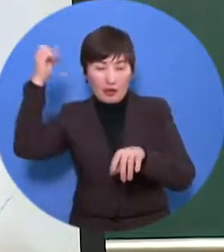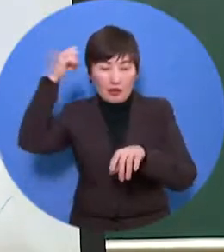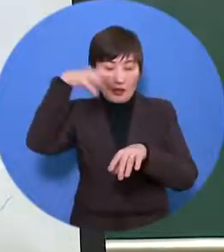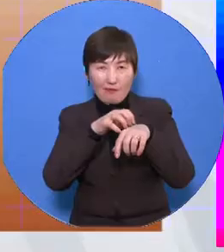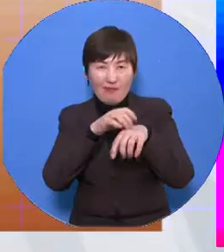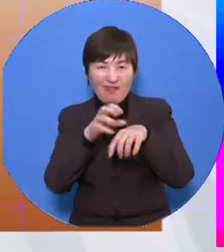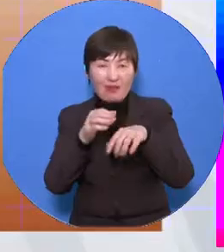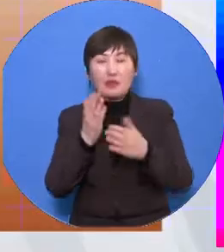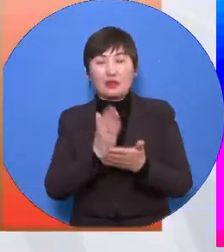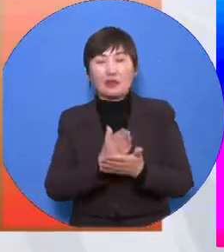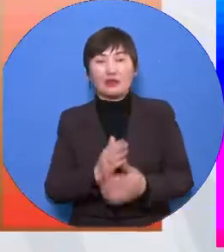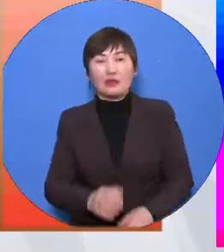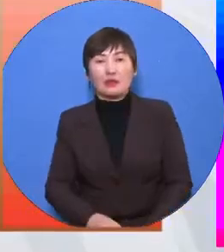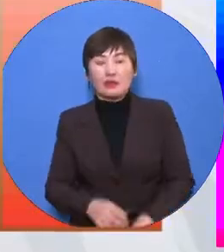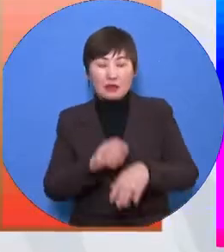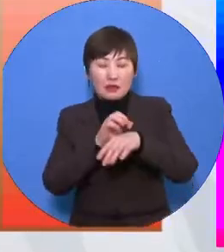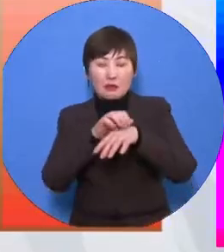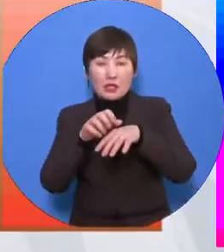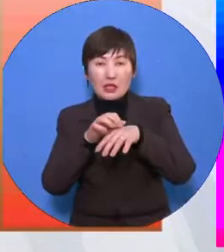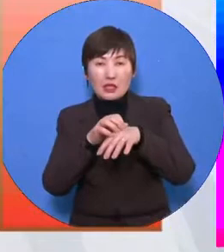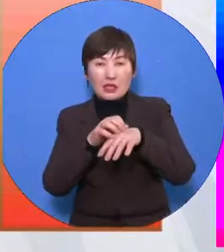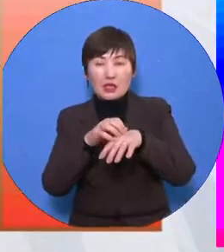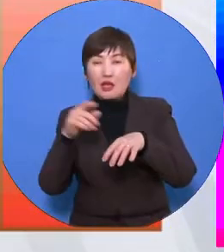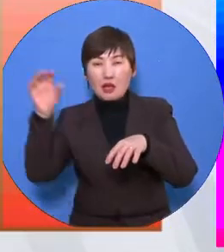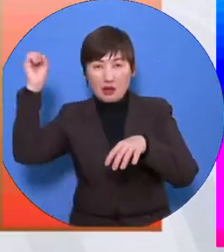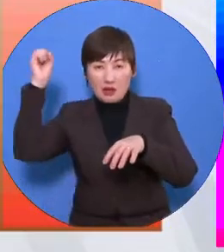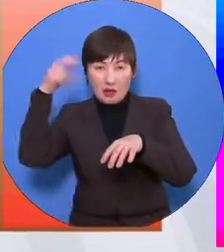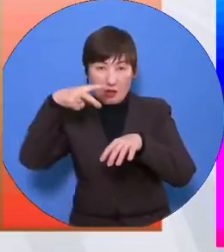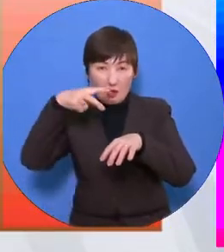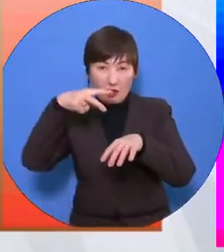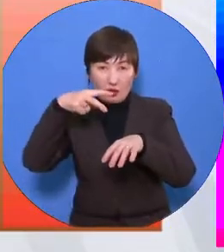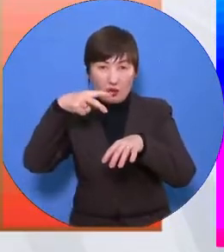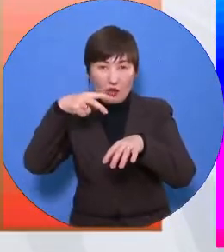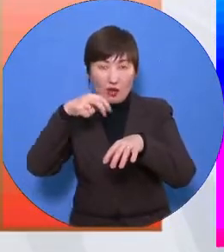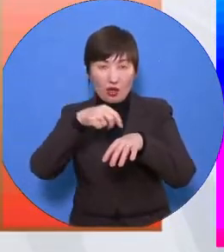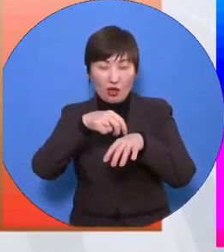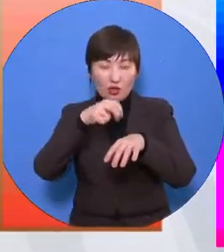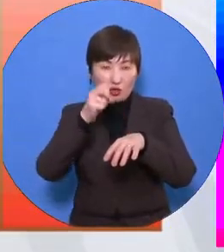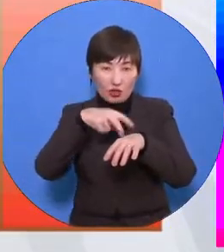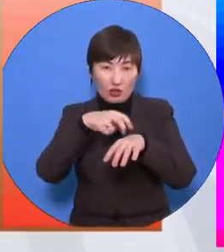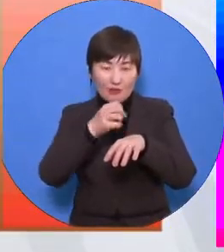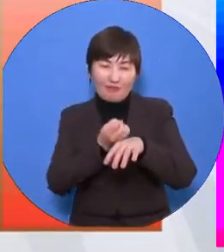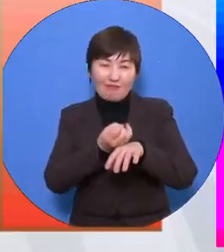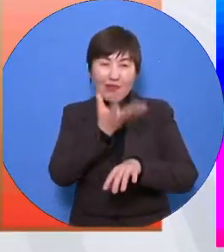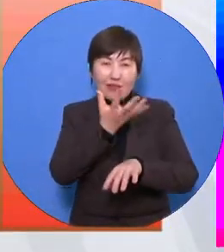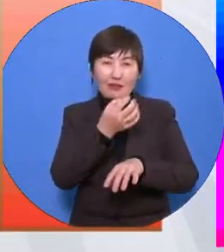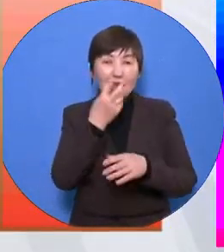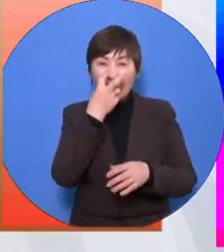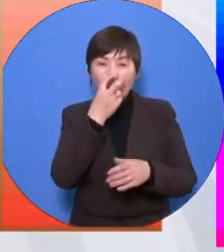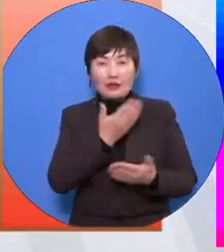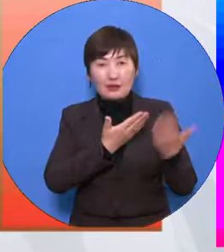зурцгаая. За барзгар гадаргуу дээр гэрэл хэрхэн ойх талаар бүгдээрээ цэцэргүүдээр